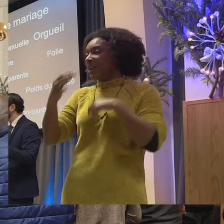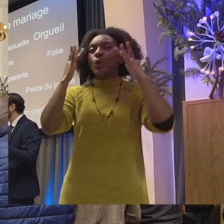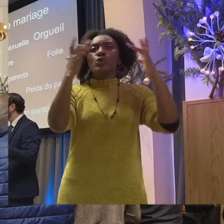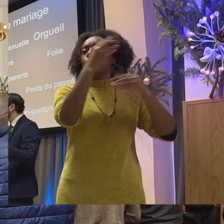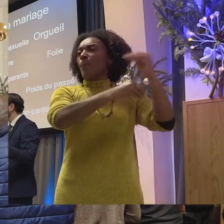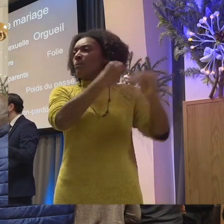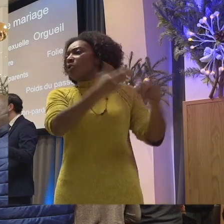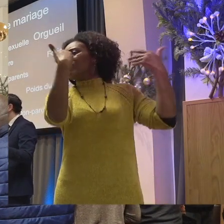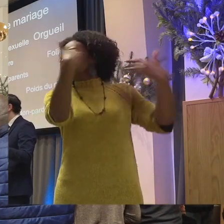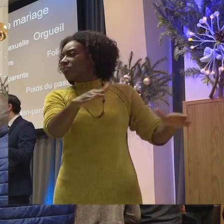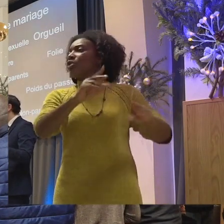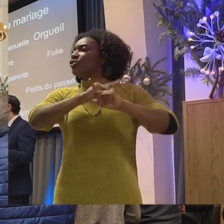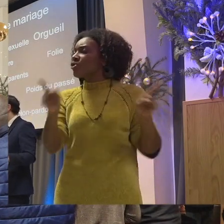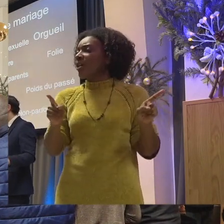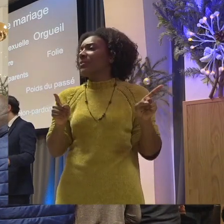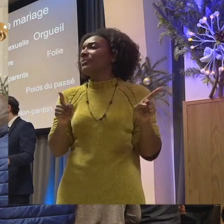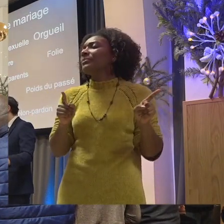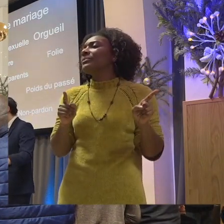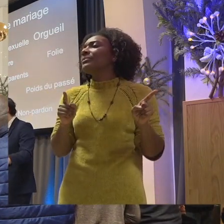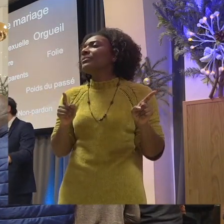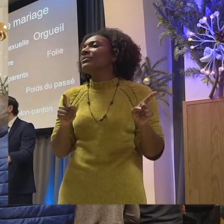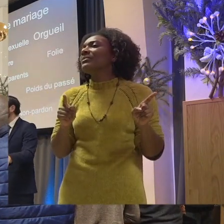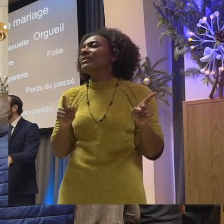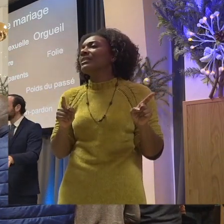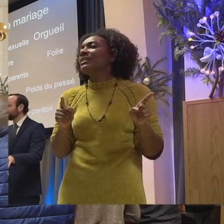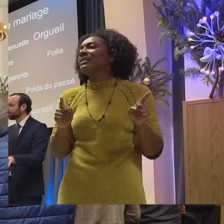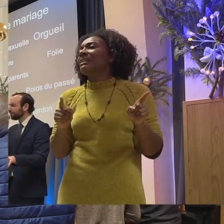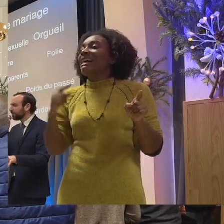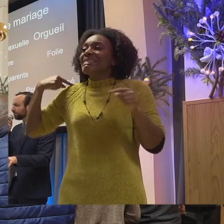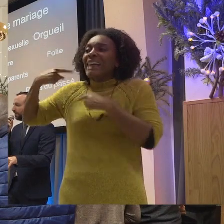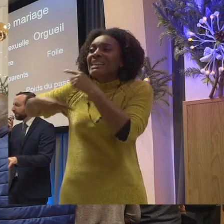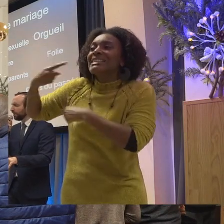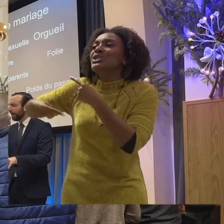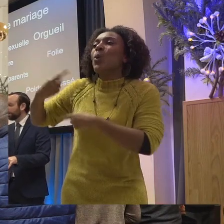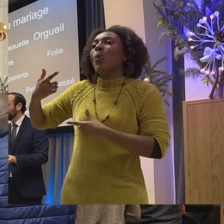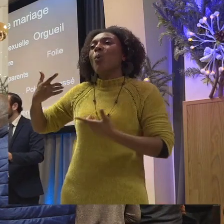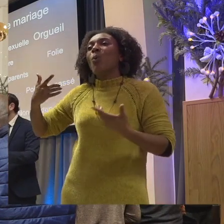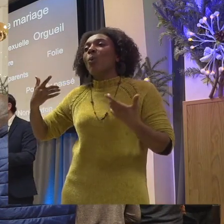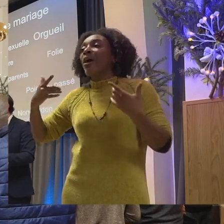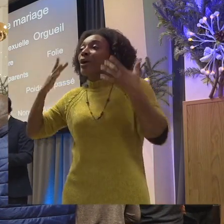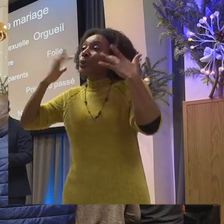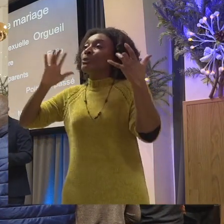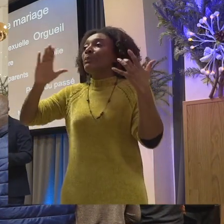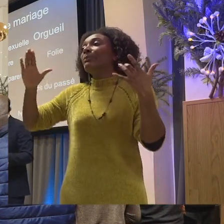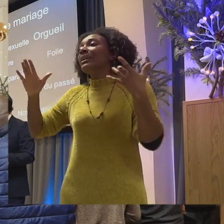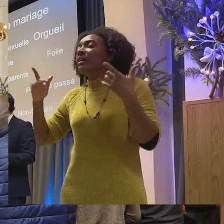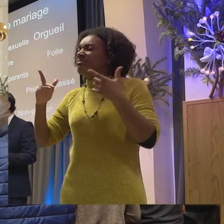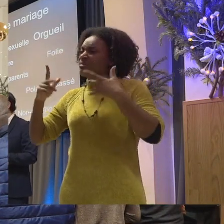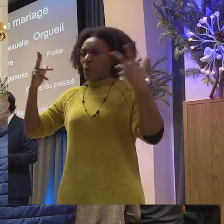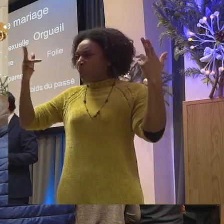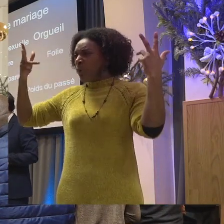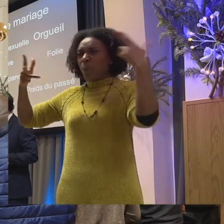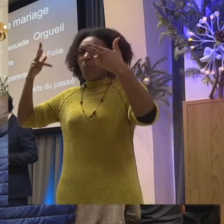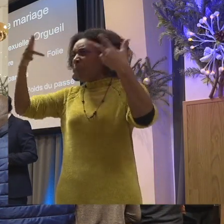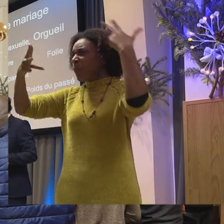Jésus. Apprends-nous, Seigneur, à couper avec les traditions, Seigneur Jésus. Apprends-nous, Seigneur, à couper avec les façons de